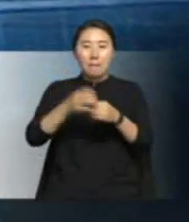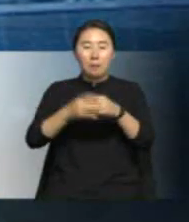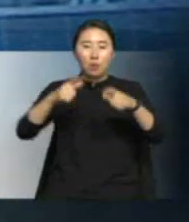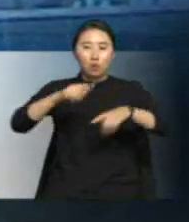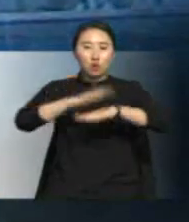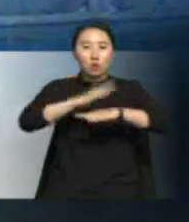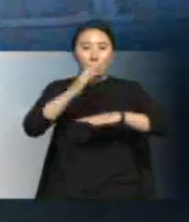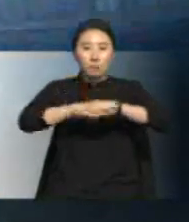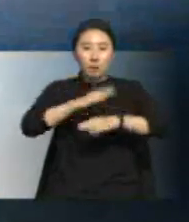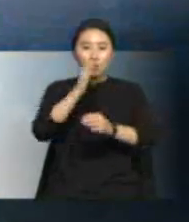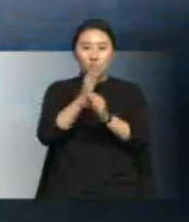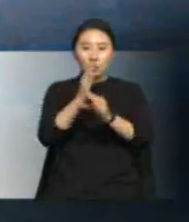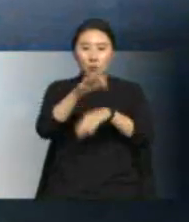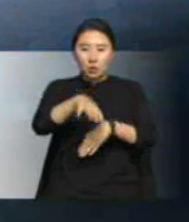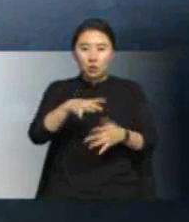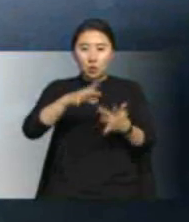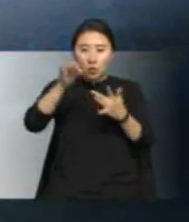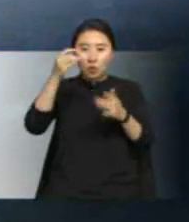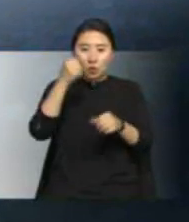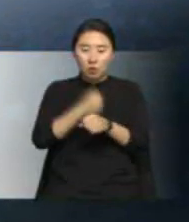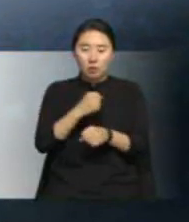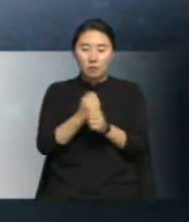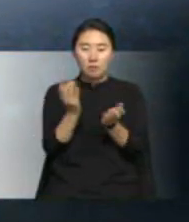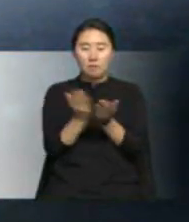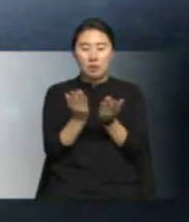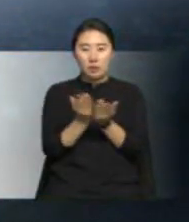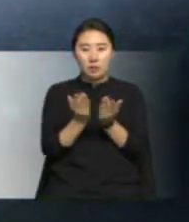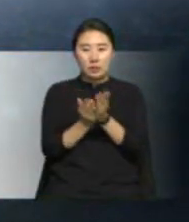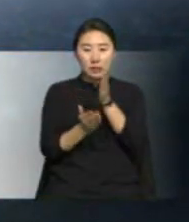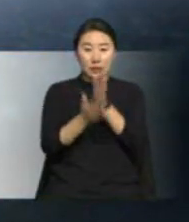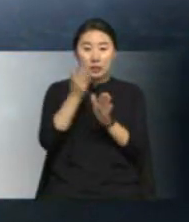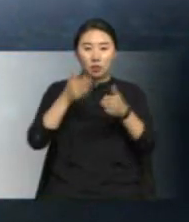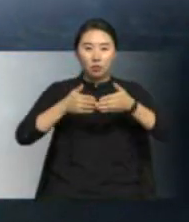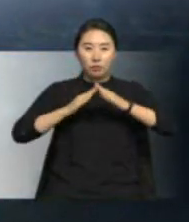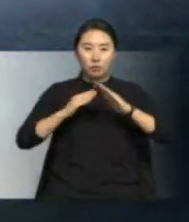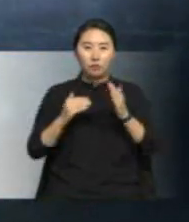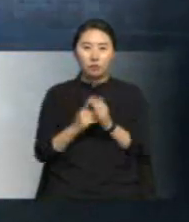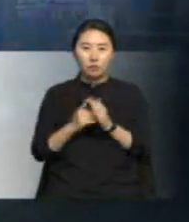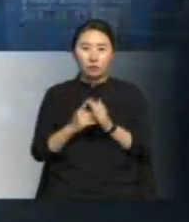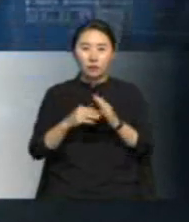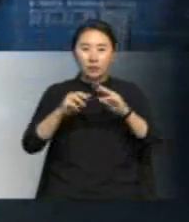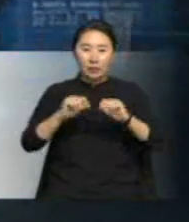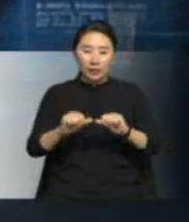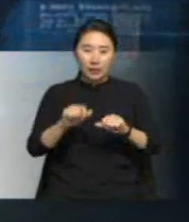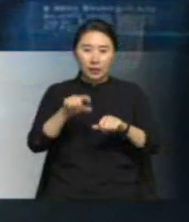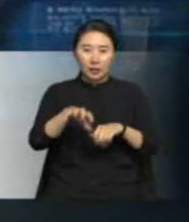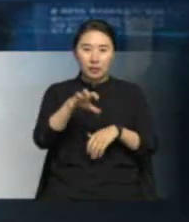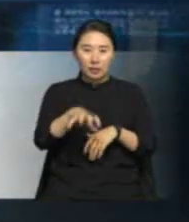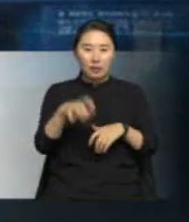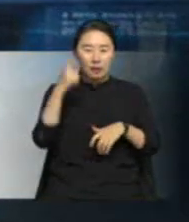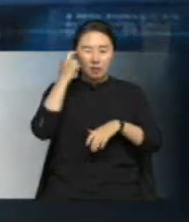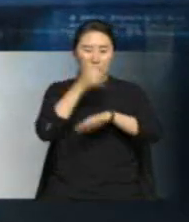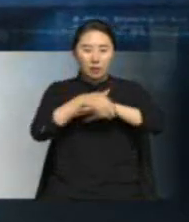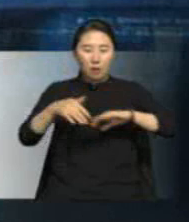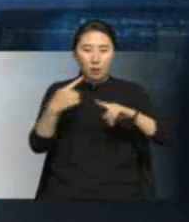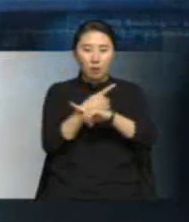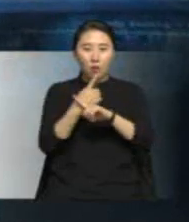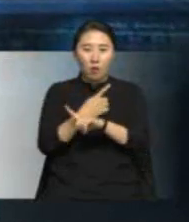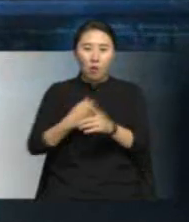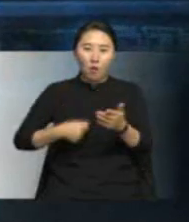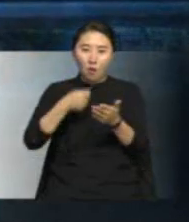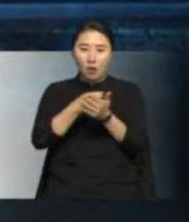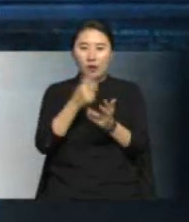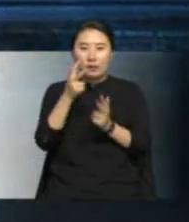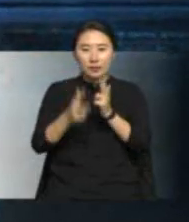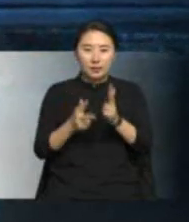앵커 지역으로 선장이 됐는데요 이에 걸 맞춰 앵커 시설이 건립 됩니다 부지에 대한 지구단위계획 변경 이 결정되면서